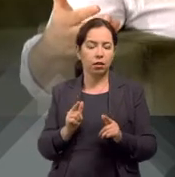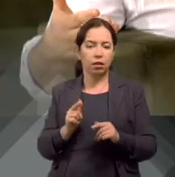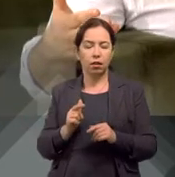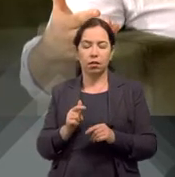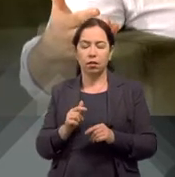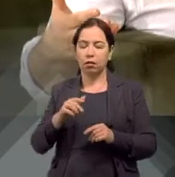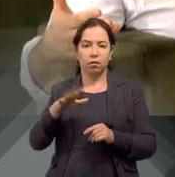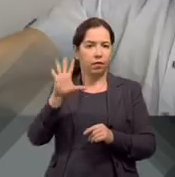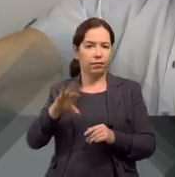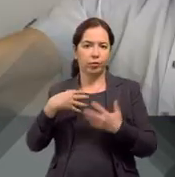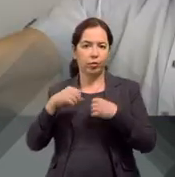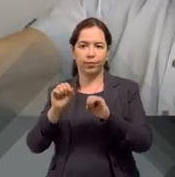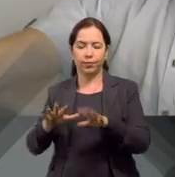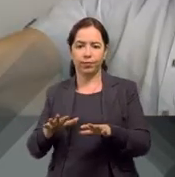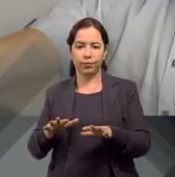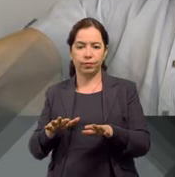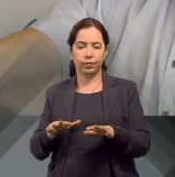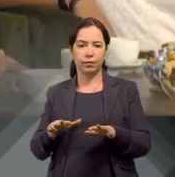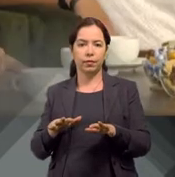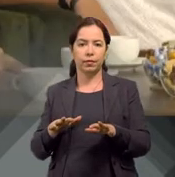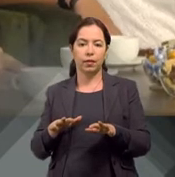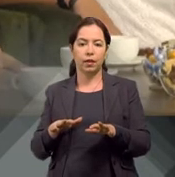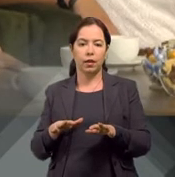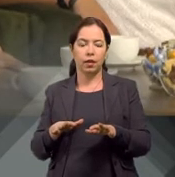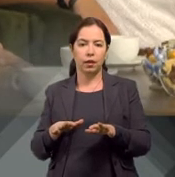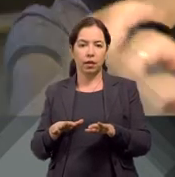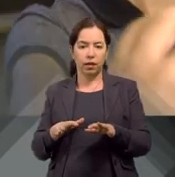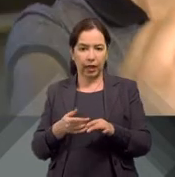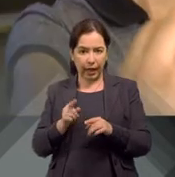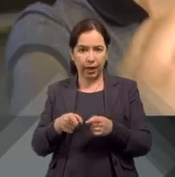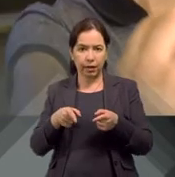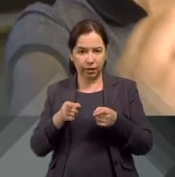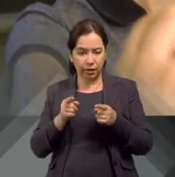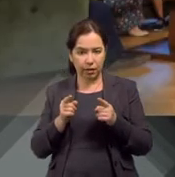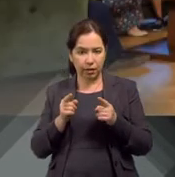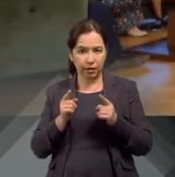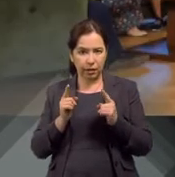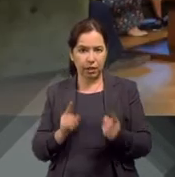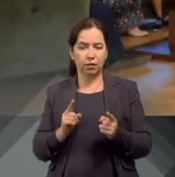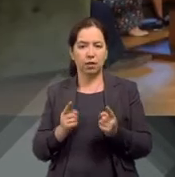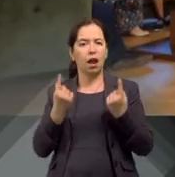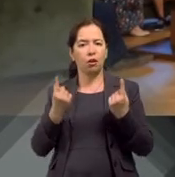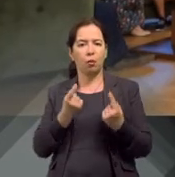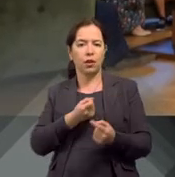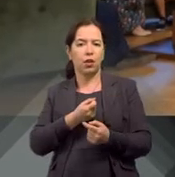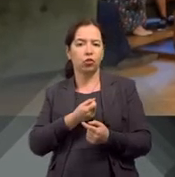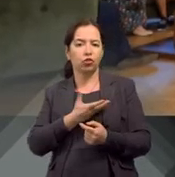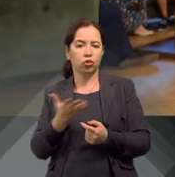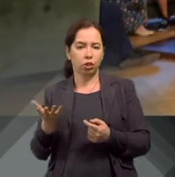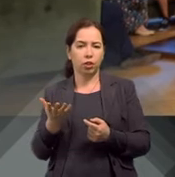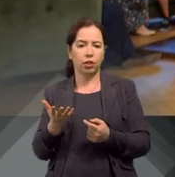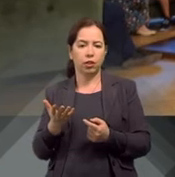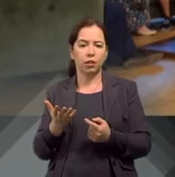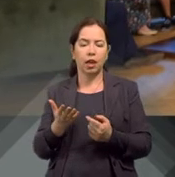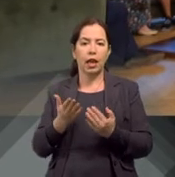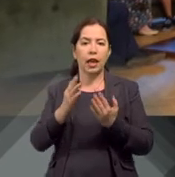на все. А? Просто все, что хочешь. Это действительно дождь щедрости. А? И библейская метафора – это